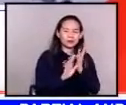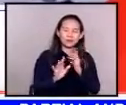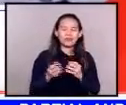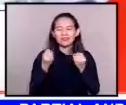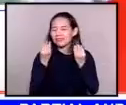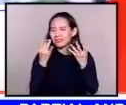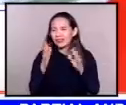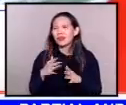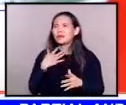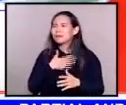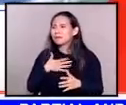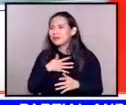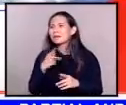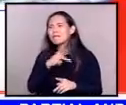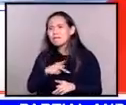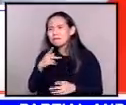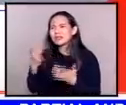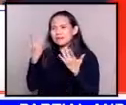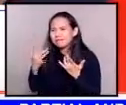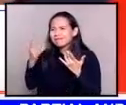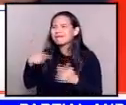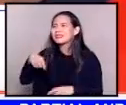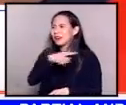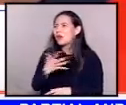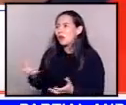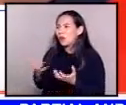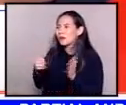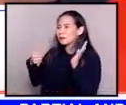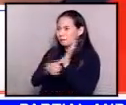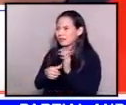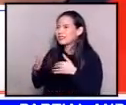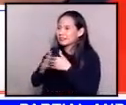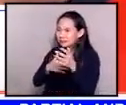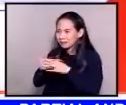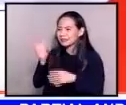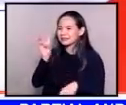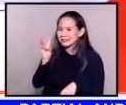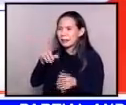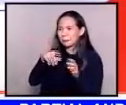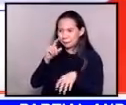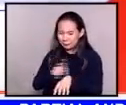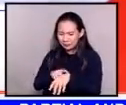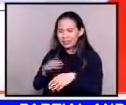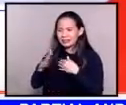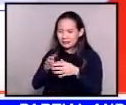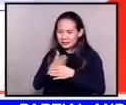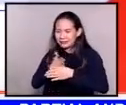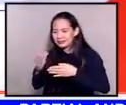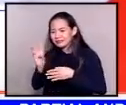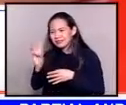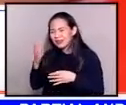talagang nagmamakaawa na sana mapagbigyan naman silang bumoto kahit na alas 6 na o lagpas na ng alas 6 kasi